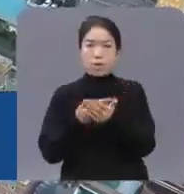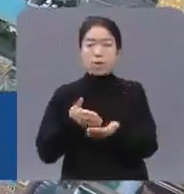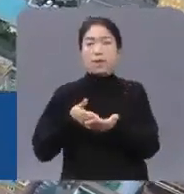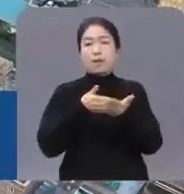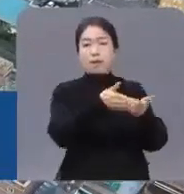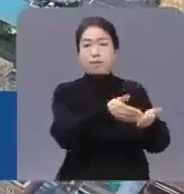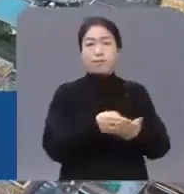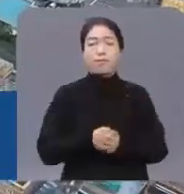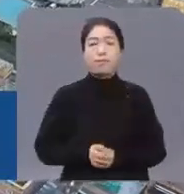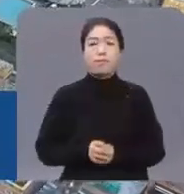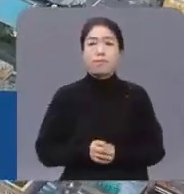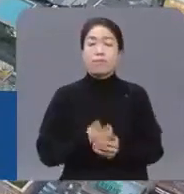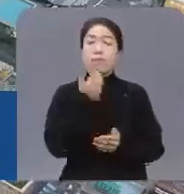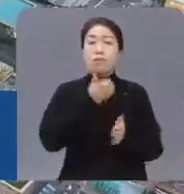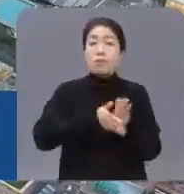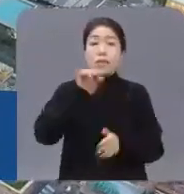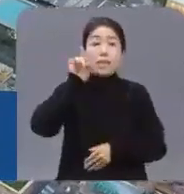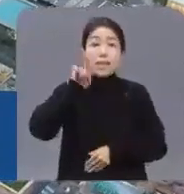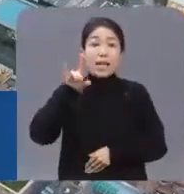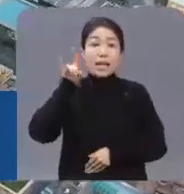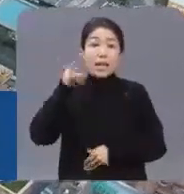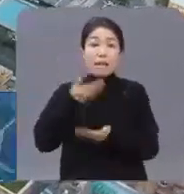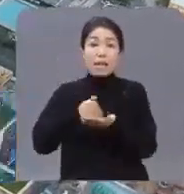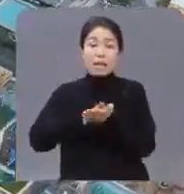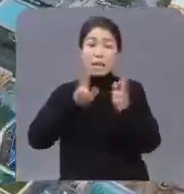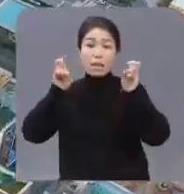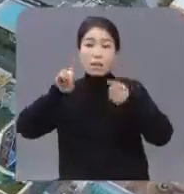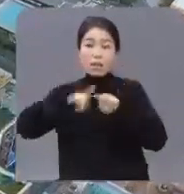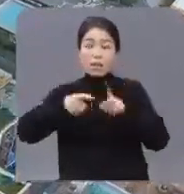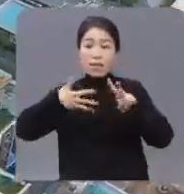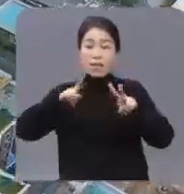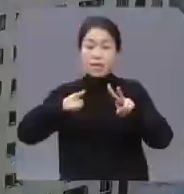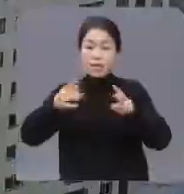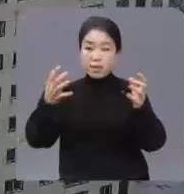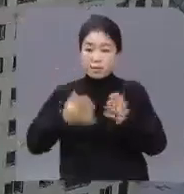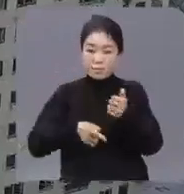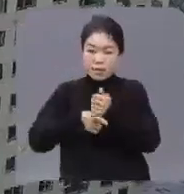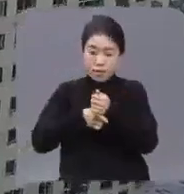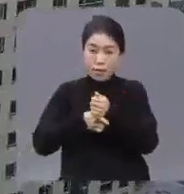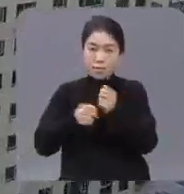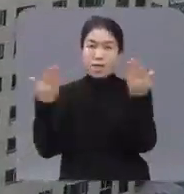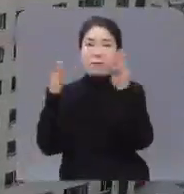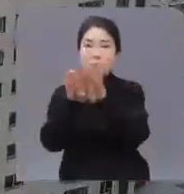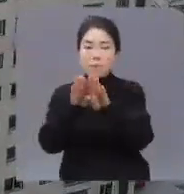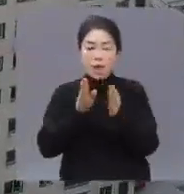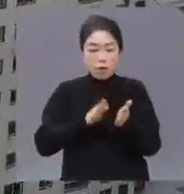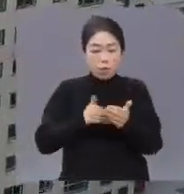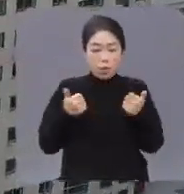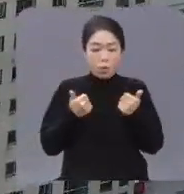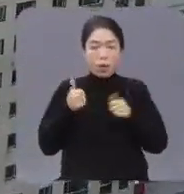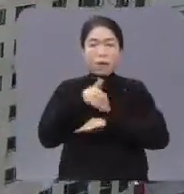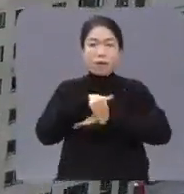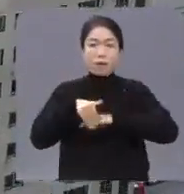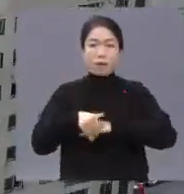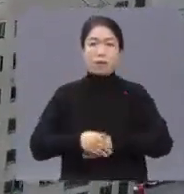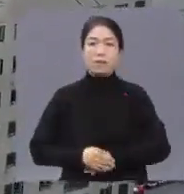요구했습니다 서울시는 내일 현대산업개발에 대한 2차 청문회를 비공개로 열 예정입니다